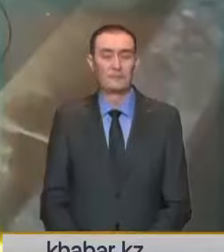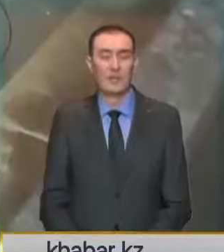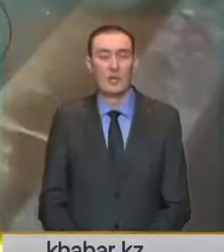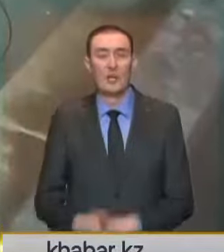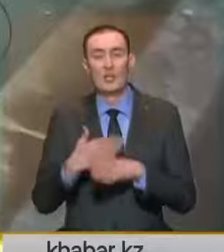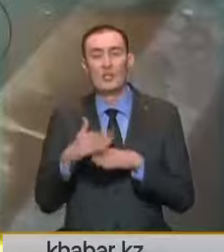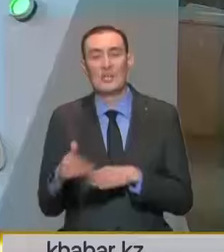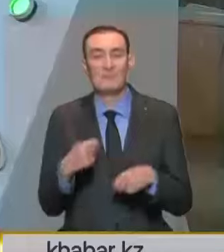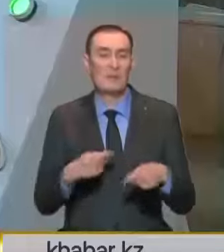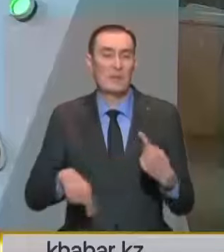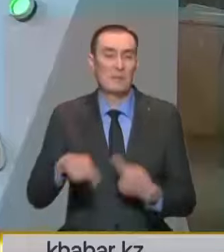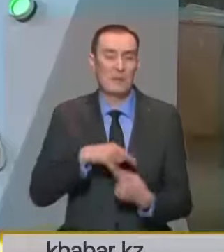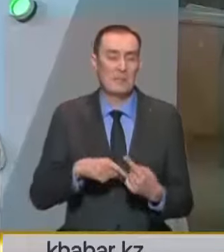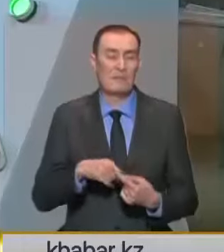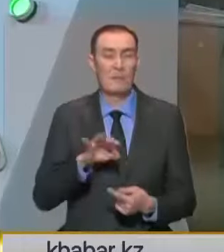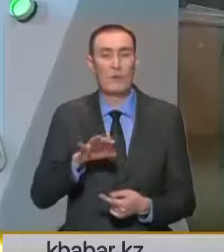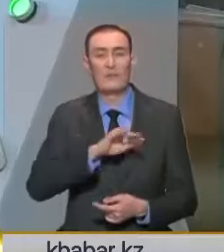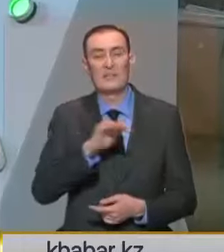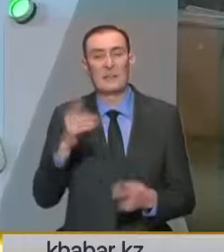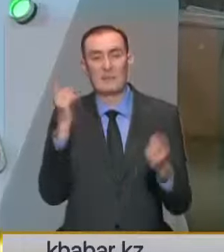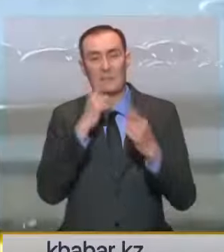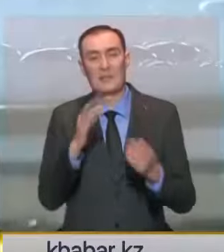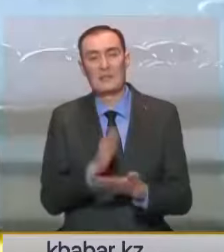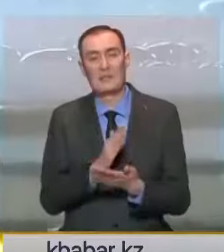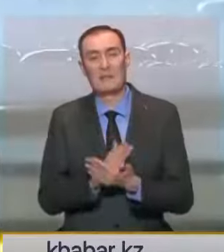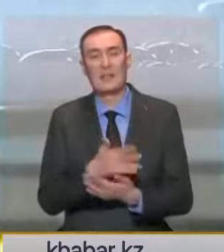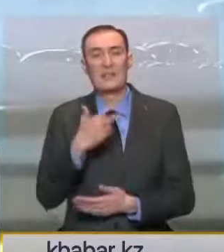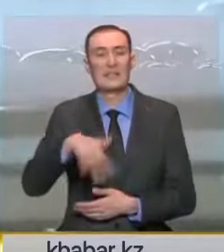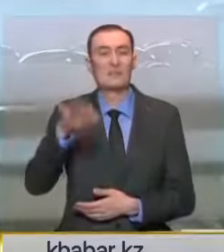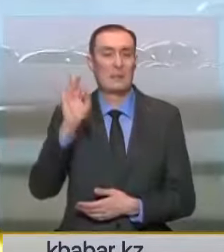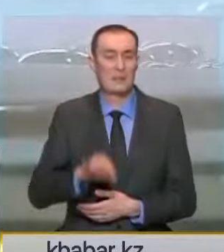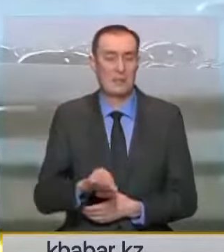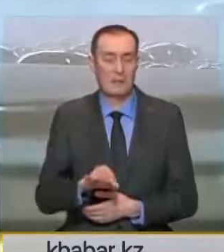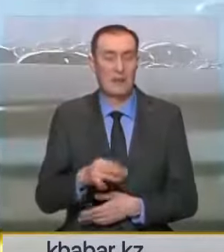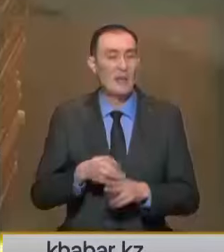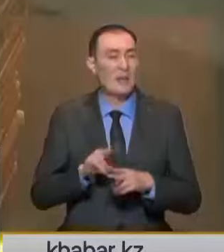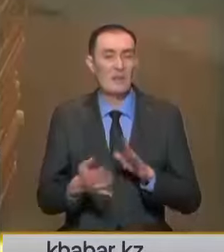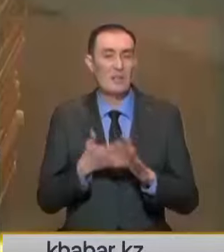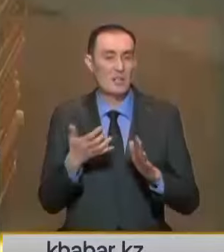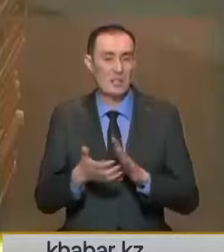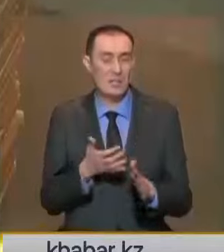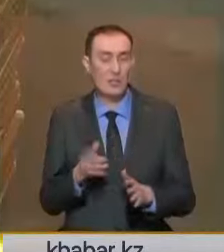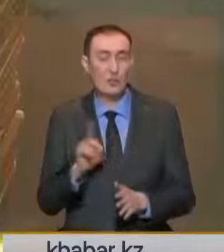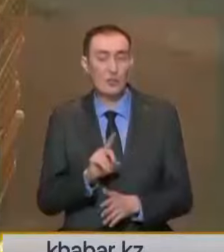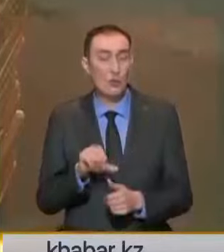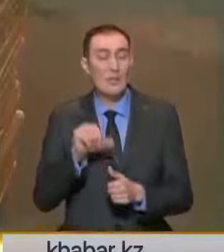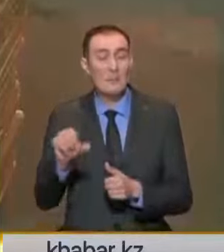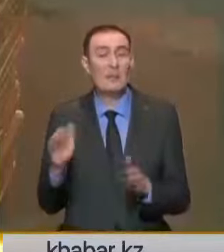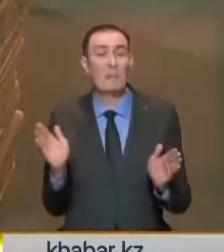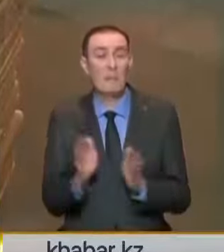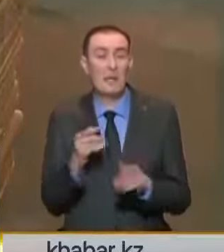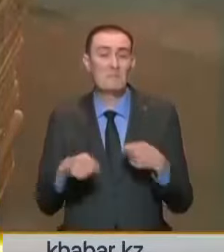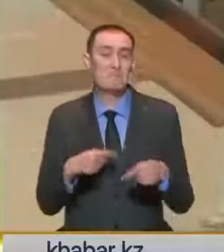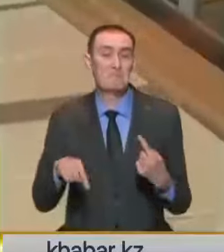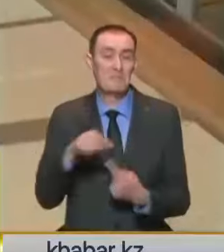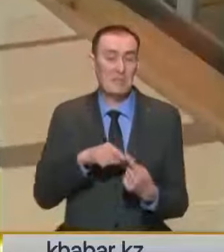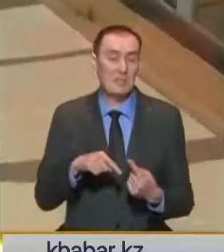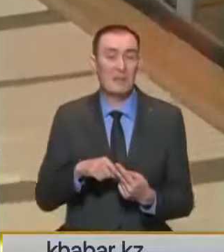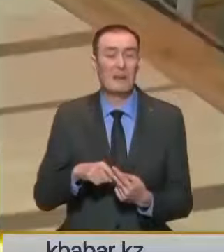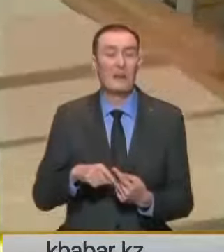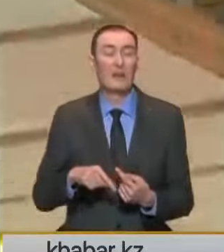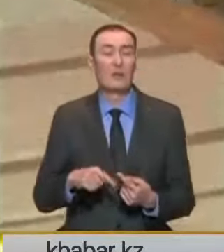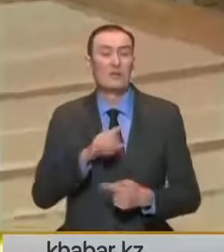Доля малого предпринимательства в стране, согласно официальным данным, составляет чуть больше 30%. И этого недостаточно, если учесть, что именно малый бизнес в развитых странах является одной